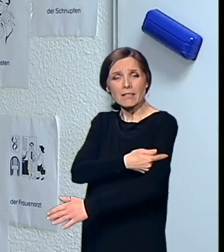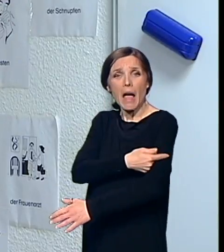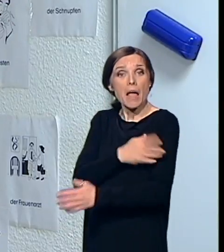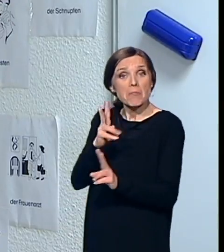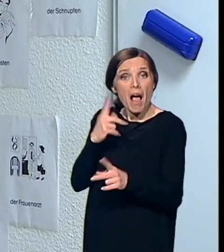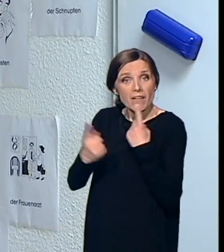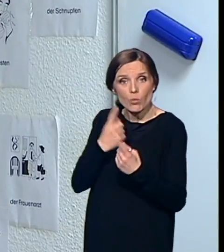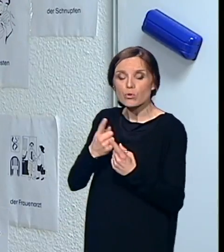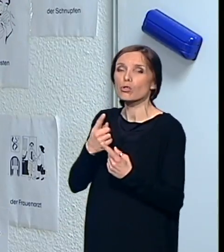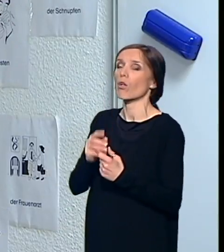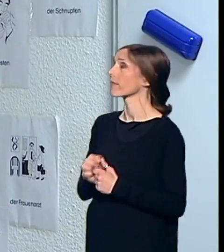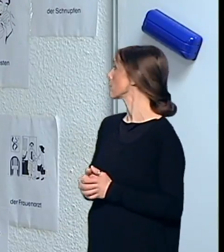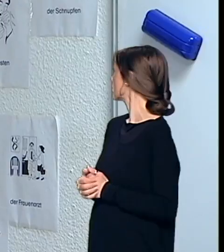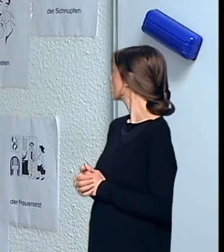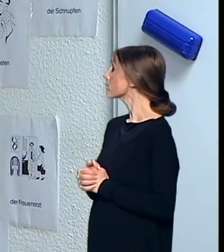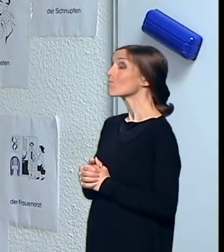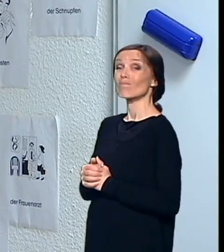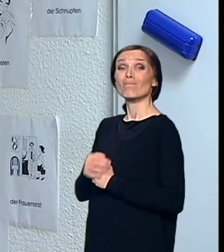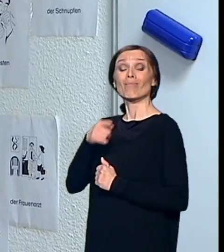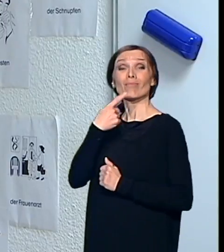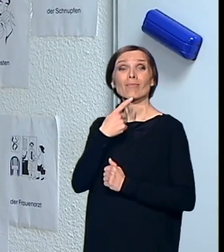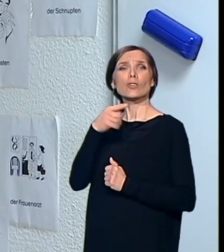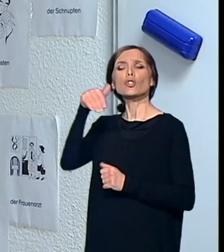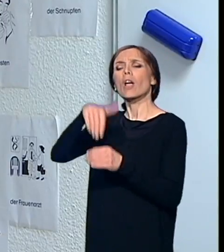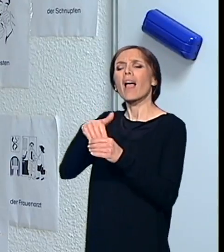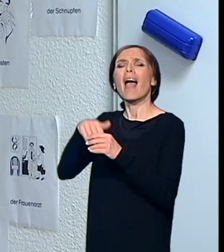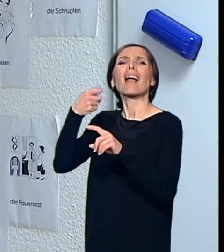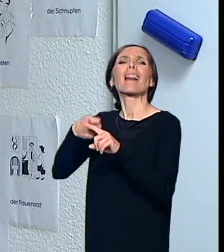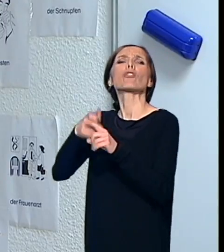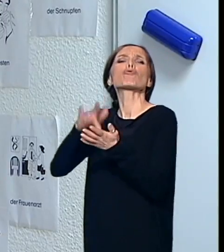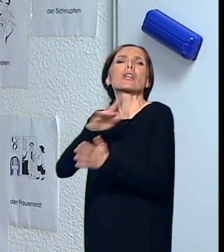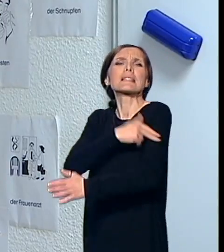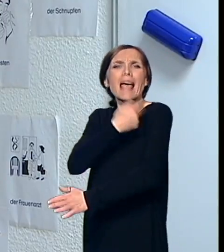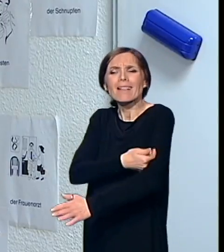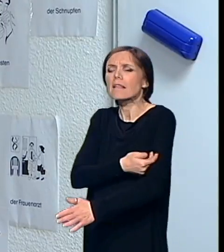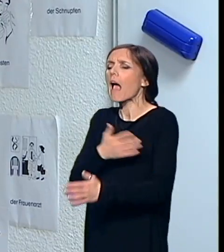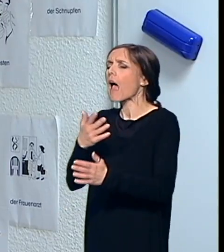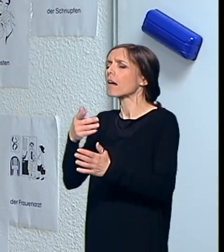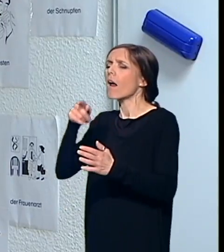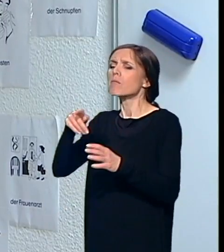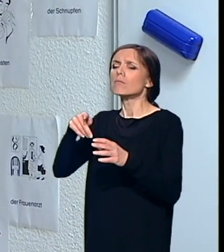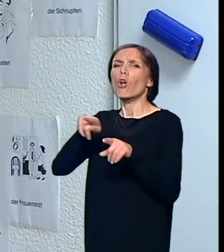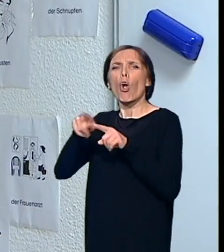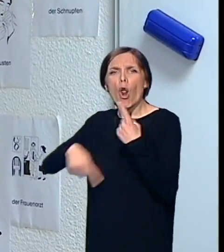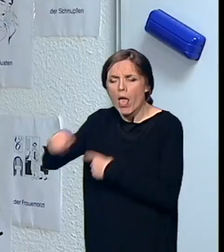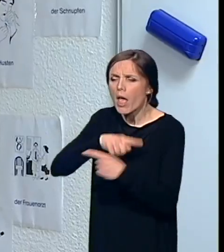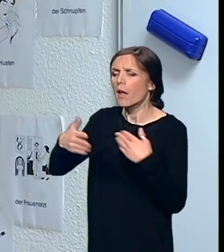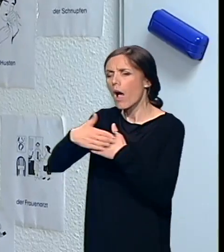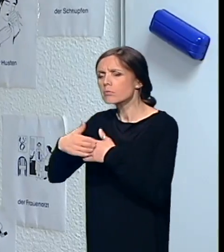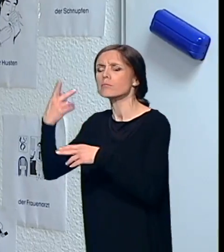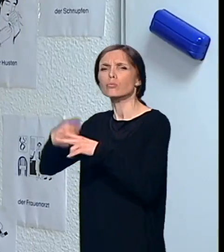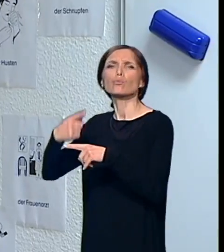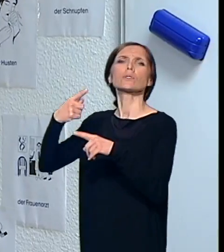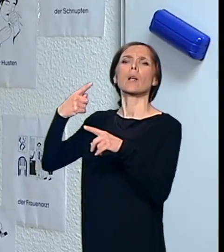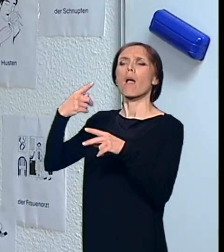Srbije i imam, što se tiče međuljudskih odnosa, što se tiče pacijenata, što se tiče u klinici u kojoj ja radim, a to je klinika za